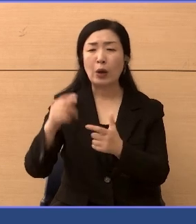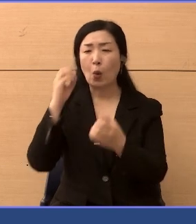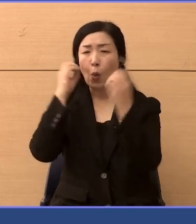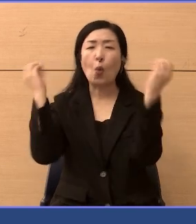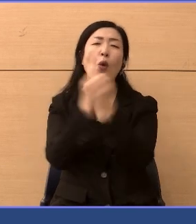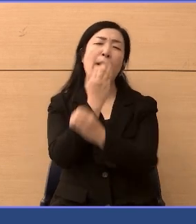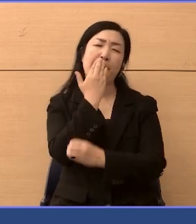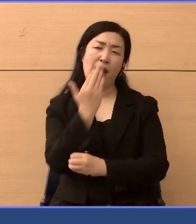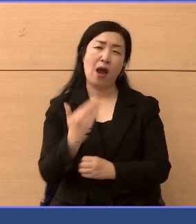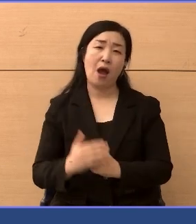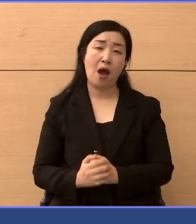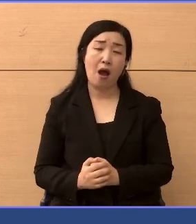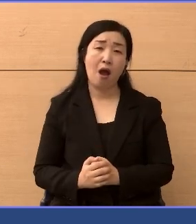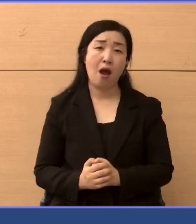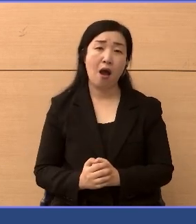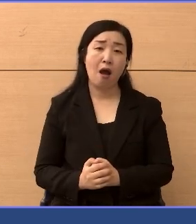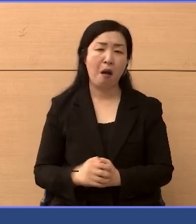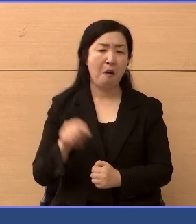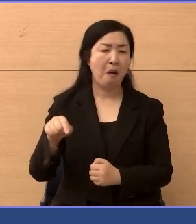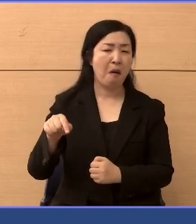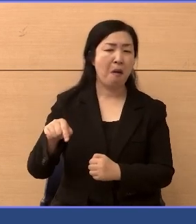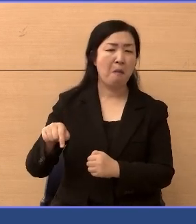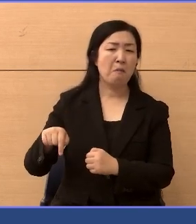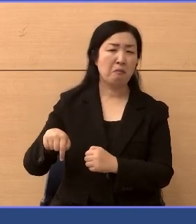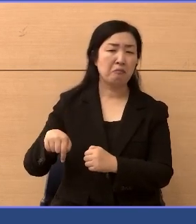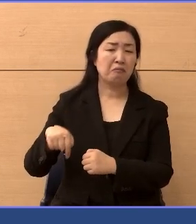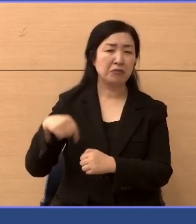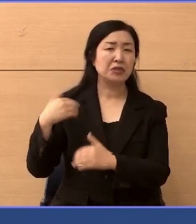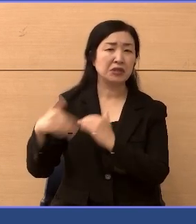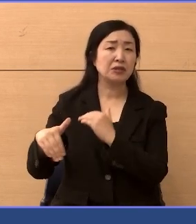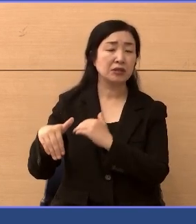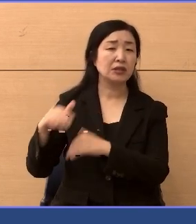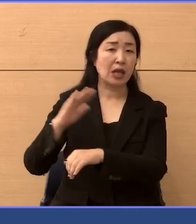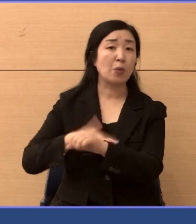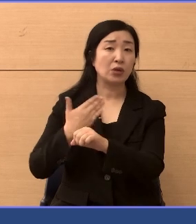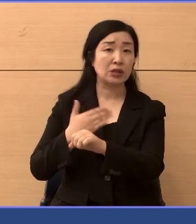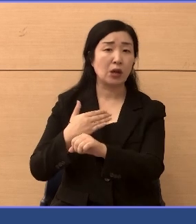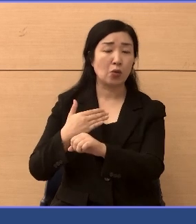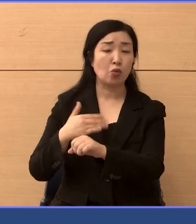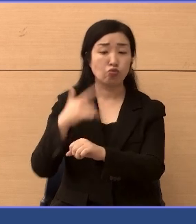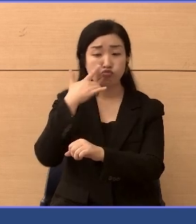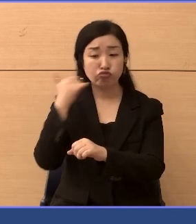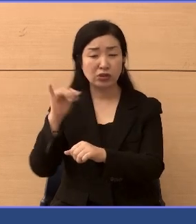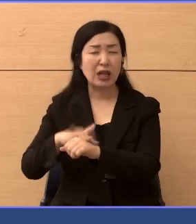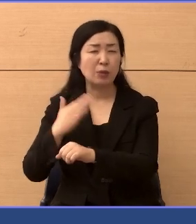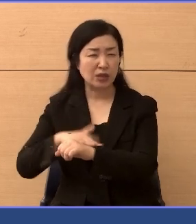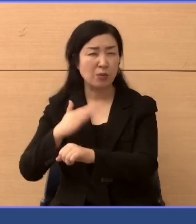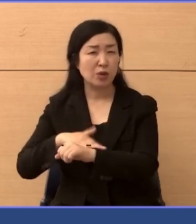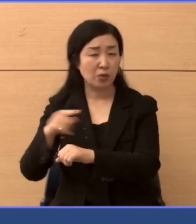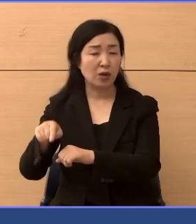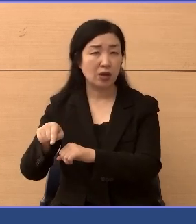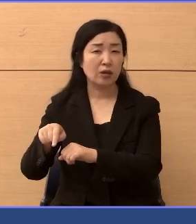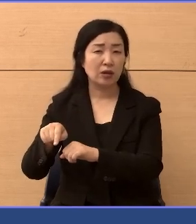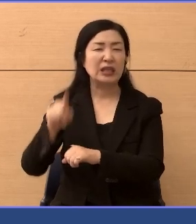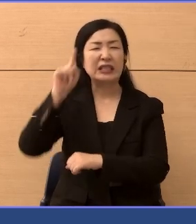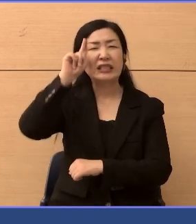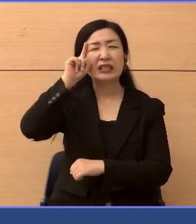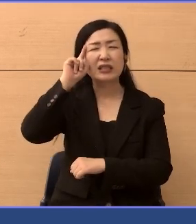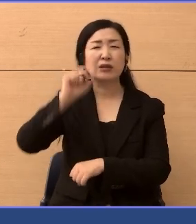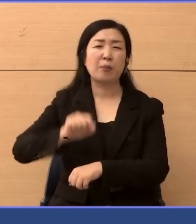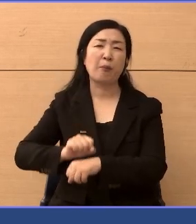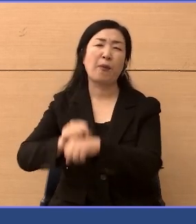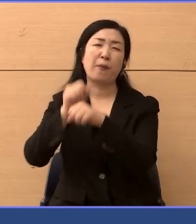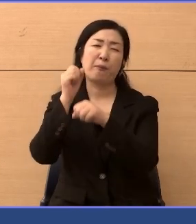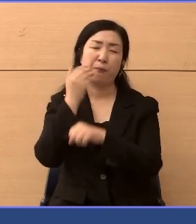오해를 할 수 stressful and 있습니다. 양육에 upsetting 문제가 for parents. 있다라고 할 And 수 this can 있기 be 때문에 particularly 부모들이 굉장히 problematic 큰 if, as 어떤 often 스트레스 happens, 요인으로 작용할 수 the 있습니다.